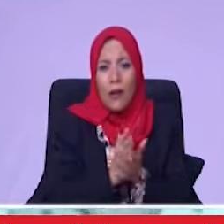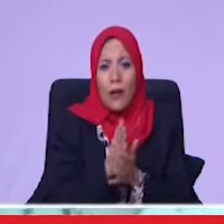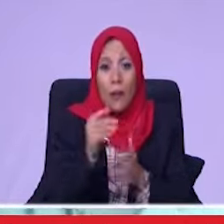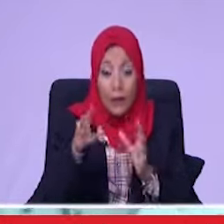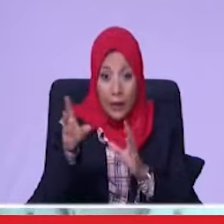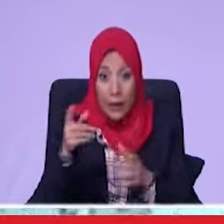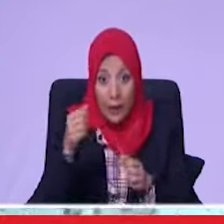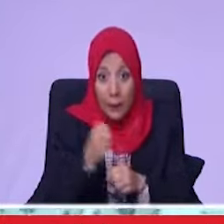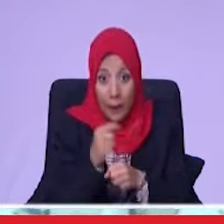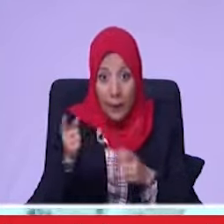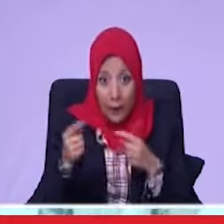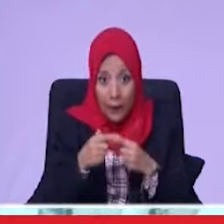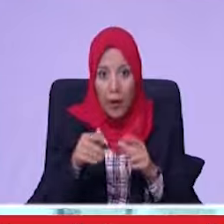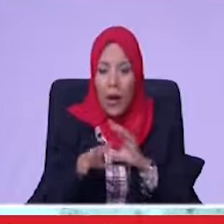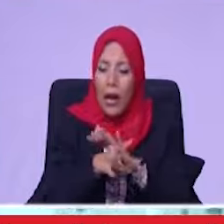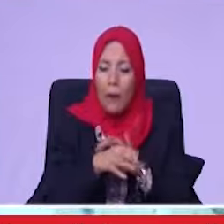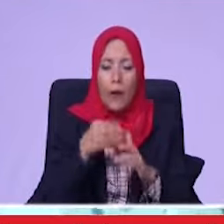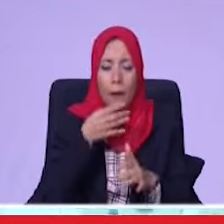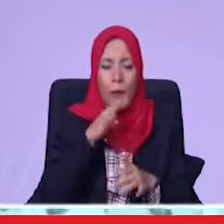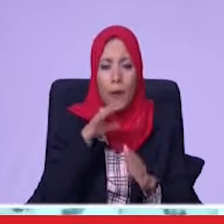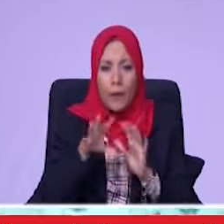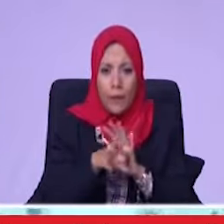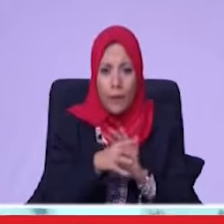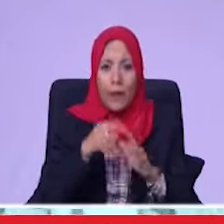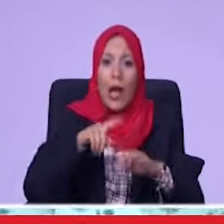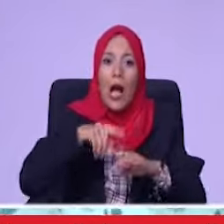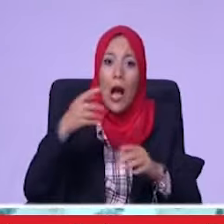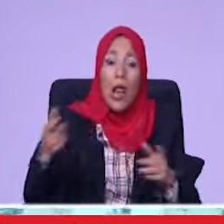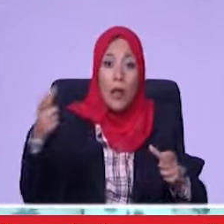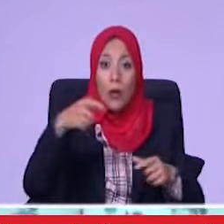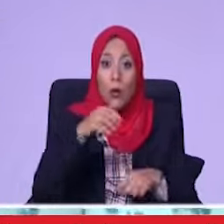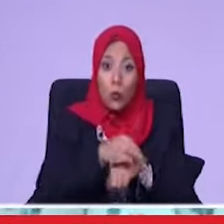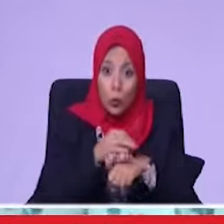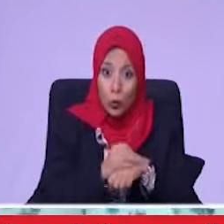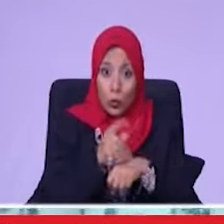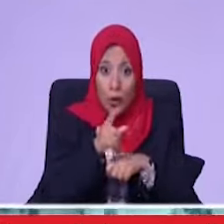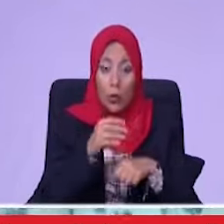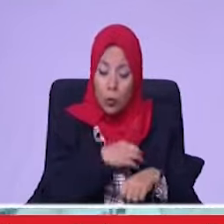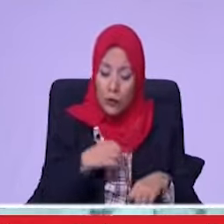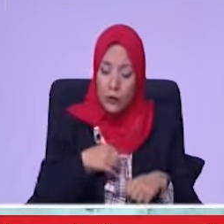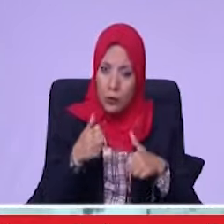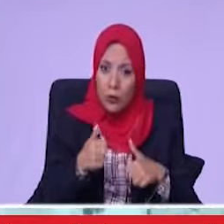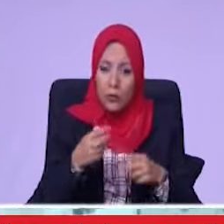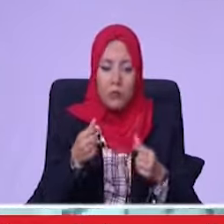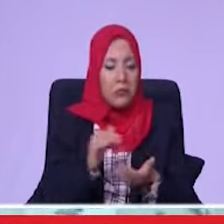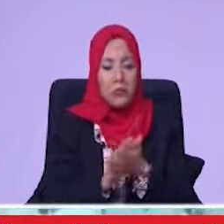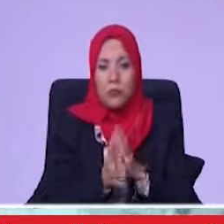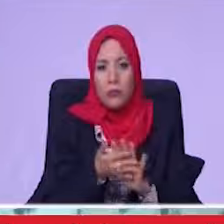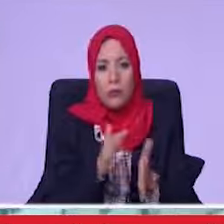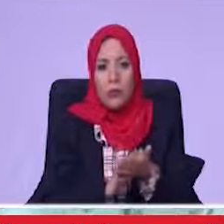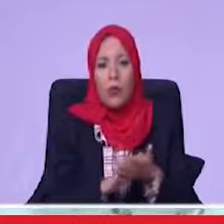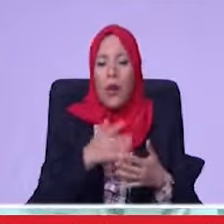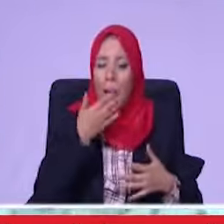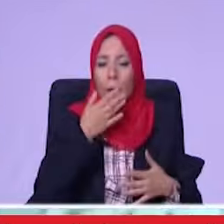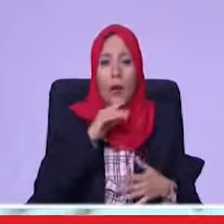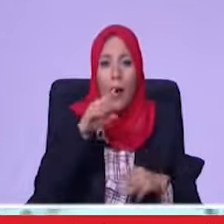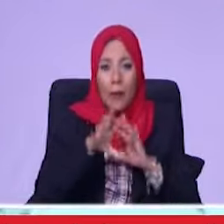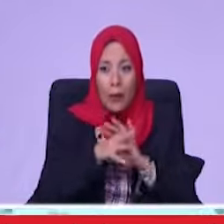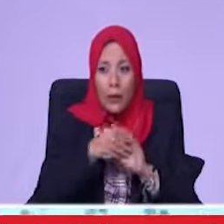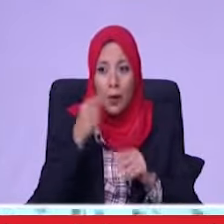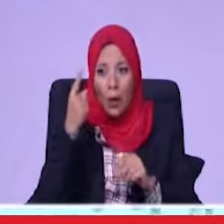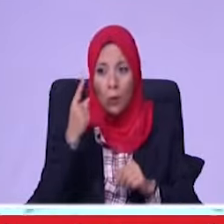الناس وهو اللي قام بالعمليه، وحولني للدكتور احمد سراج الدين والحمد لله يعني عملت المرحله الاولى